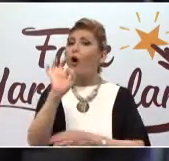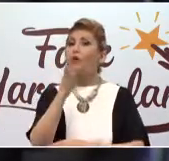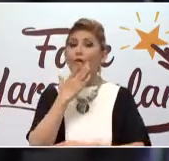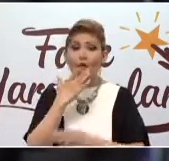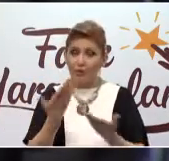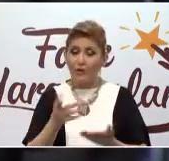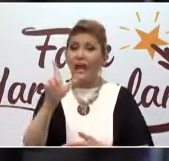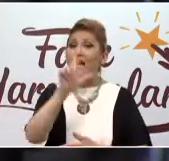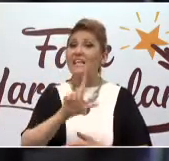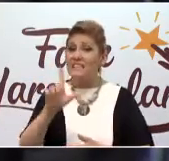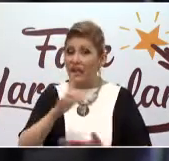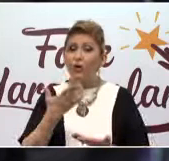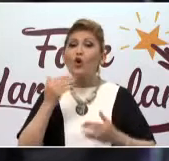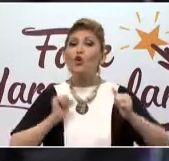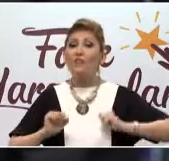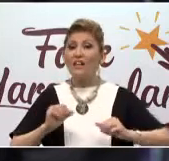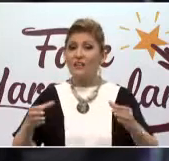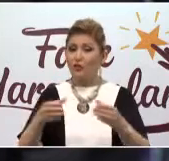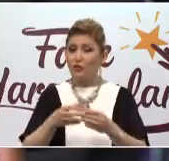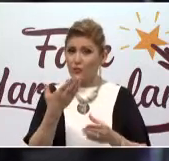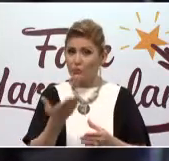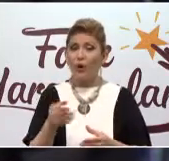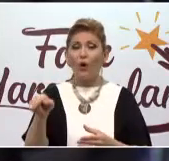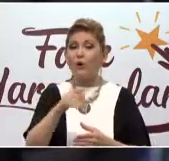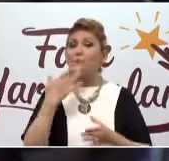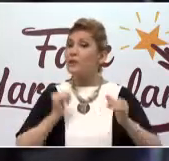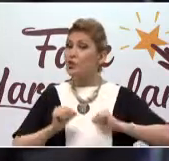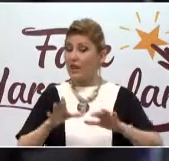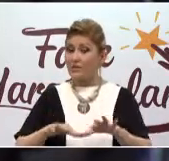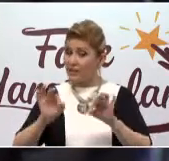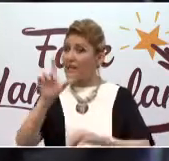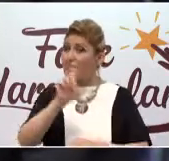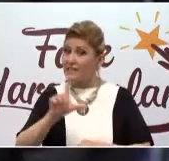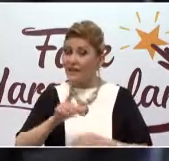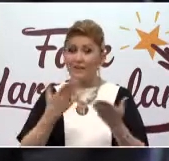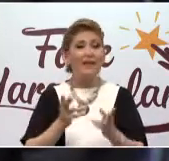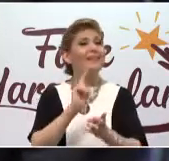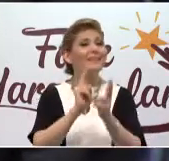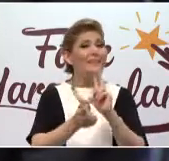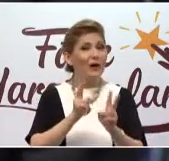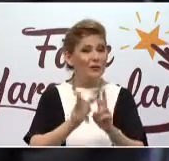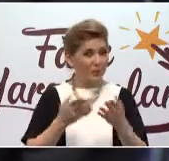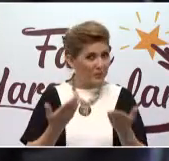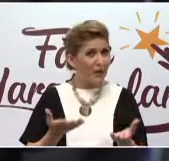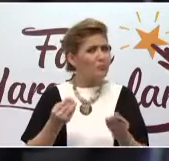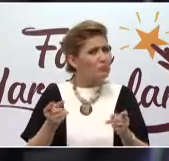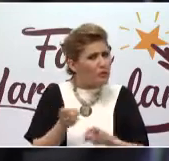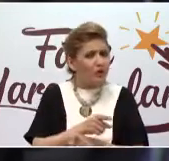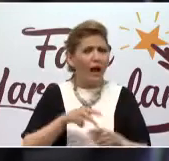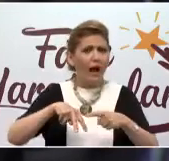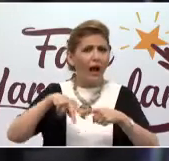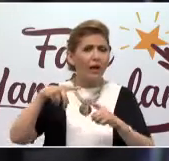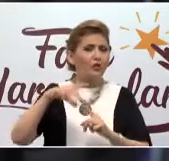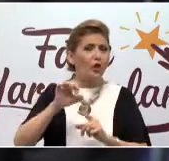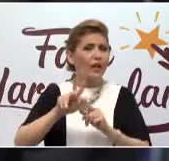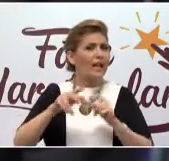lise grubumuz, üniversite grubumuz var. Onlar da üniversiteye hazırlanıyor, liseye hazırlanıyor. Aynı zamanda tiyatrolar çıkartıyoruz. Birçok atölye yapıp sokağa